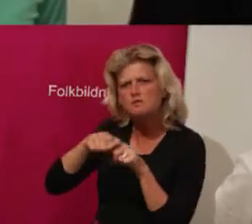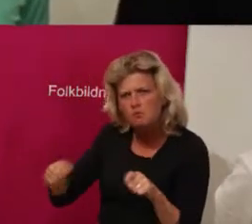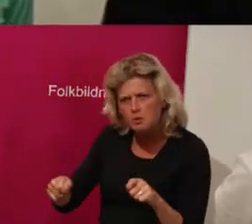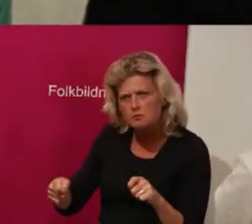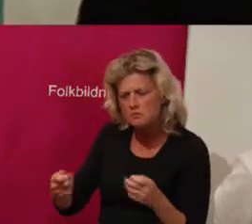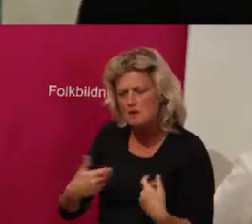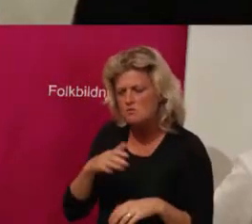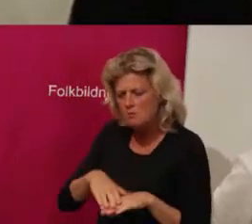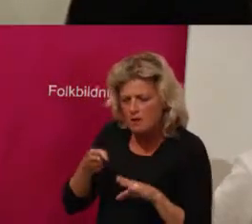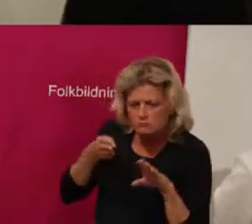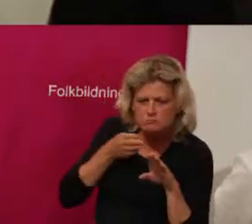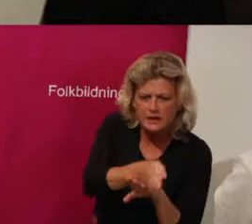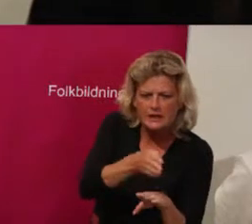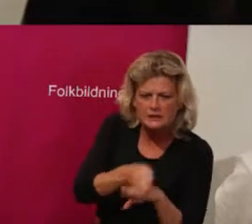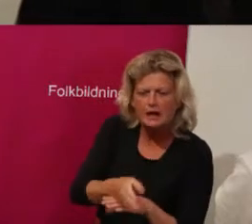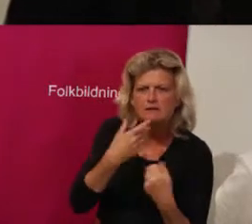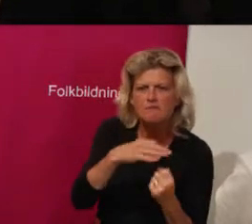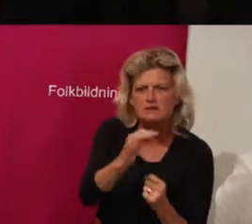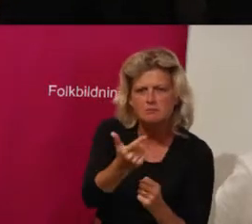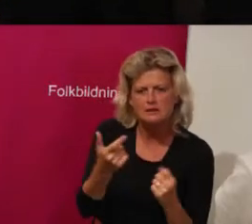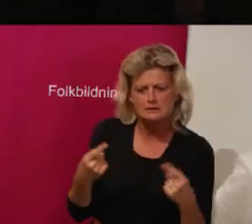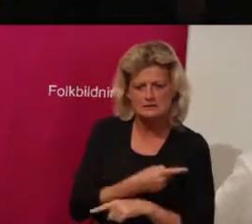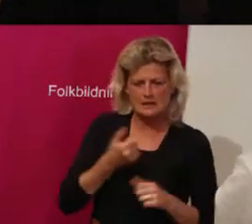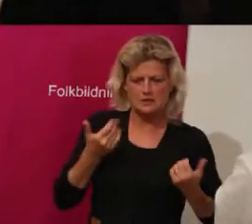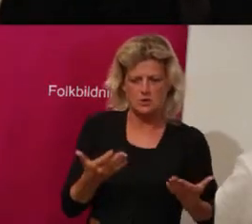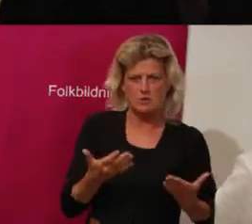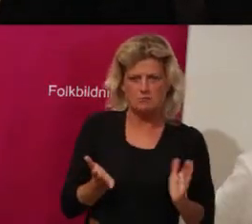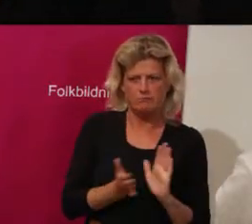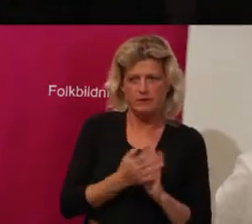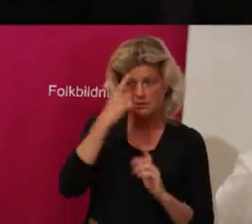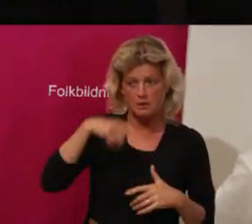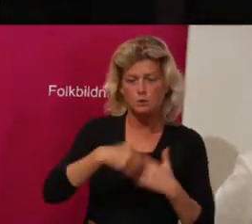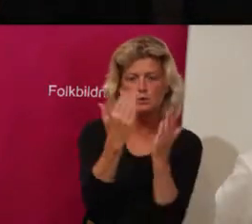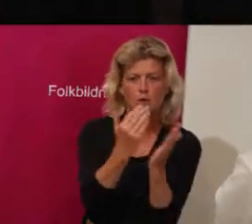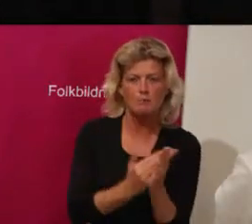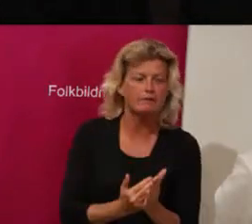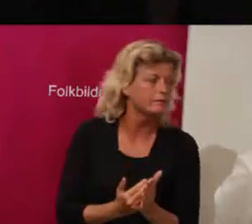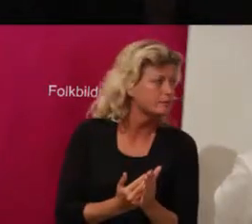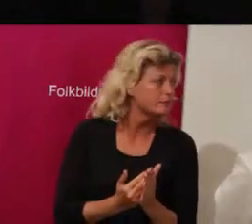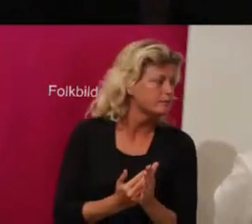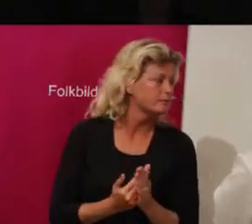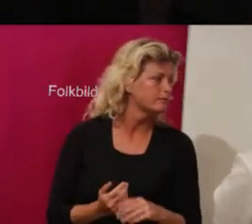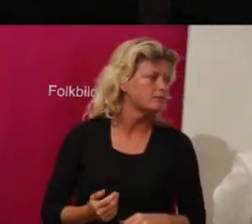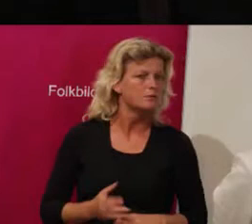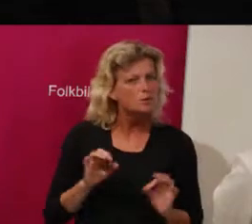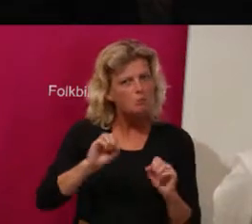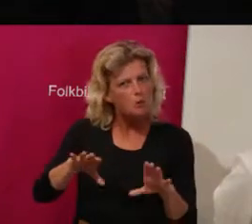här mer riktade verksamheten som man väl skulle kunna säga om kommunprogrammen eller